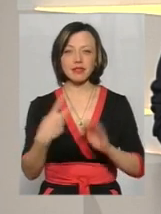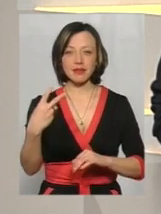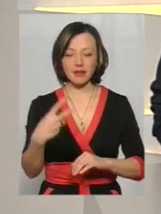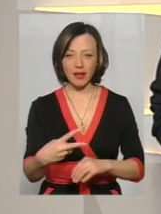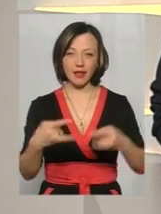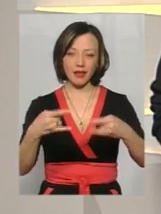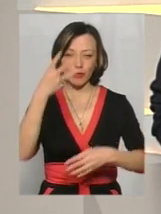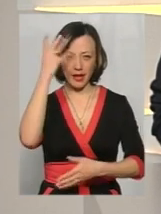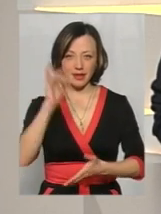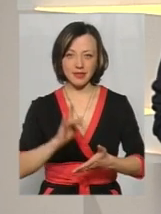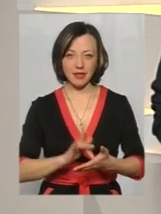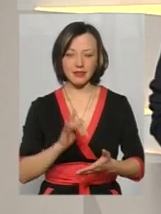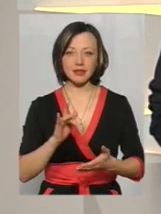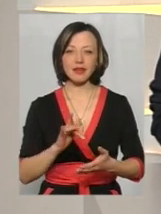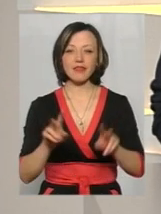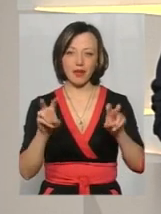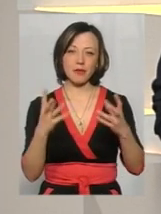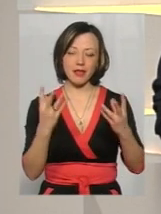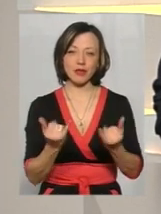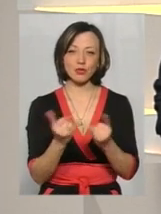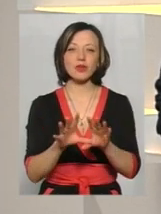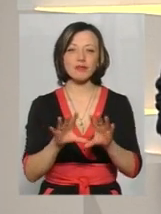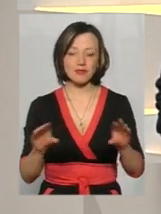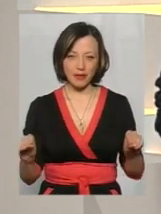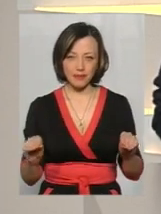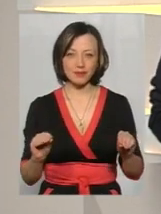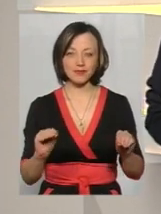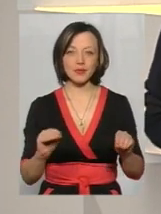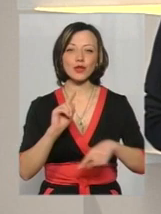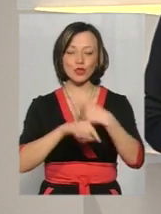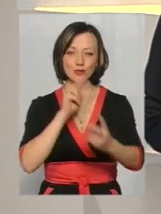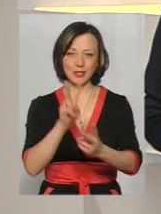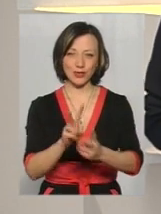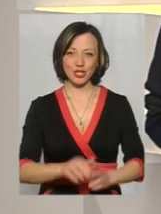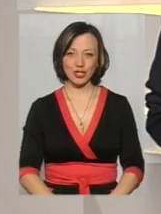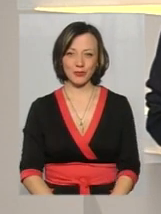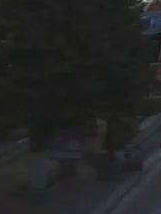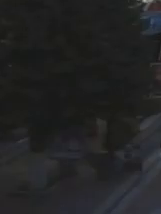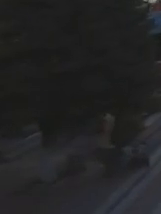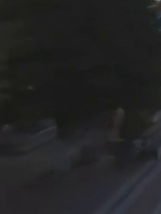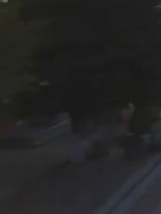19:20 на каналі «Поділля Центр» у темі дня. А на сьогодні все. До наступних зустрічей.